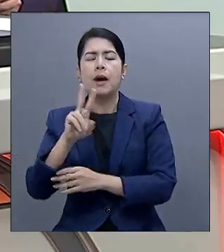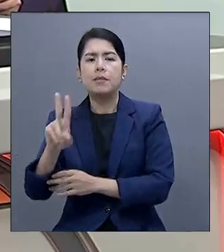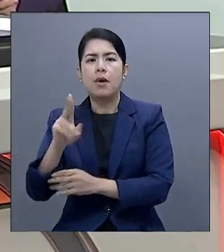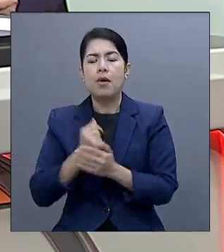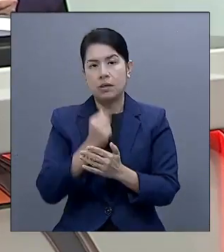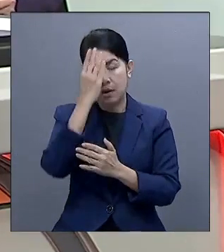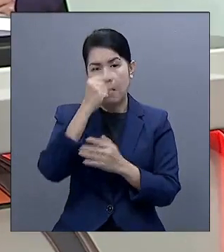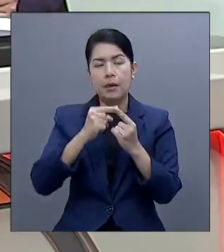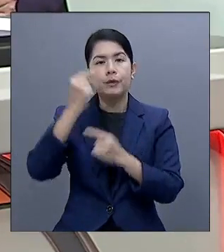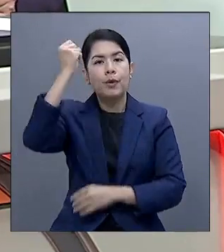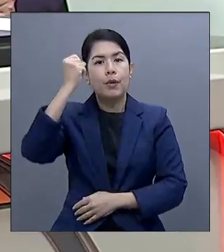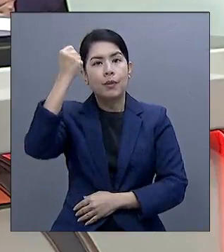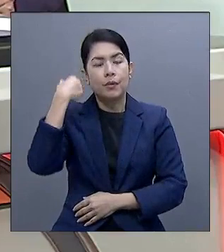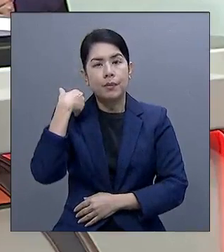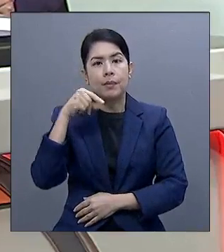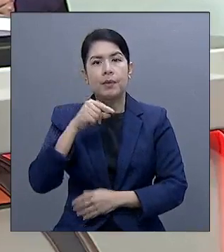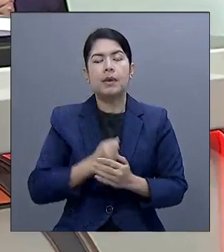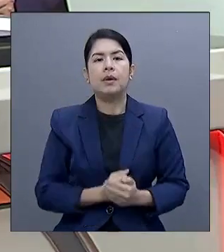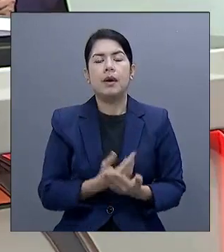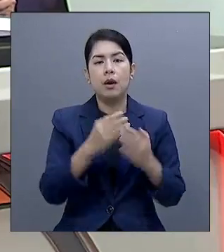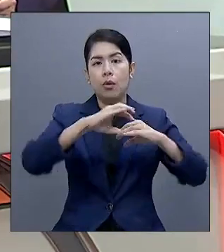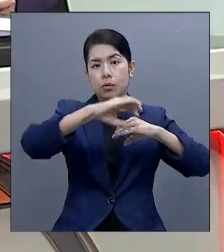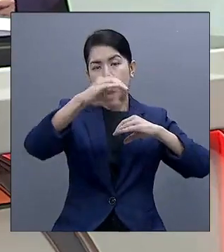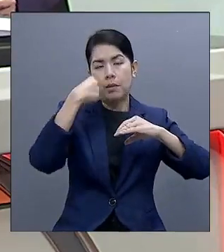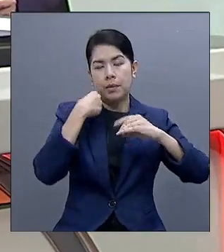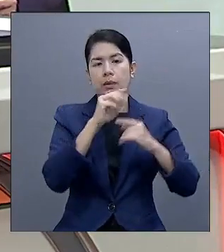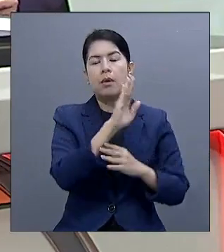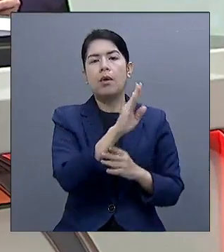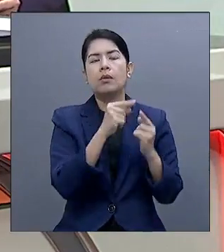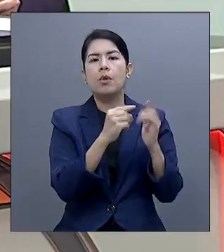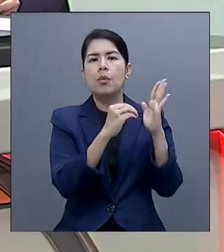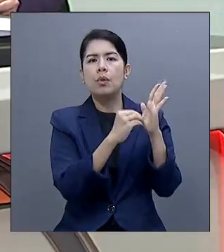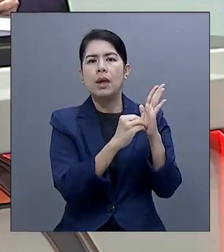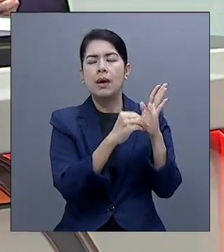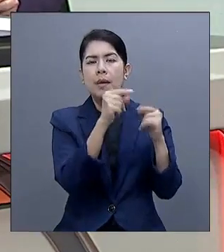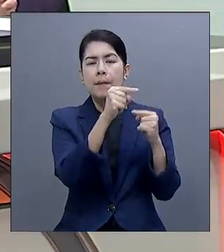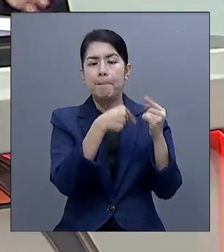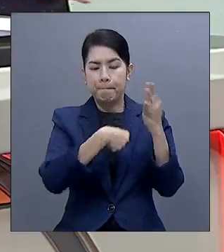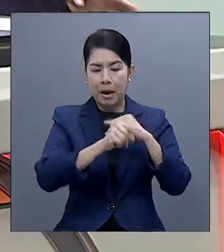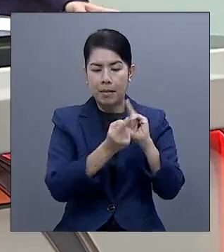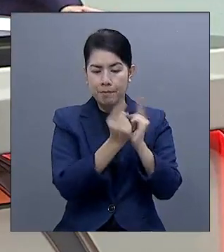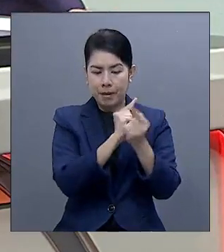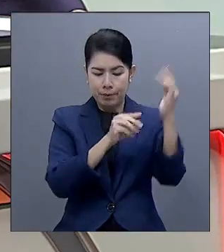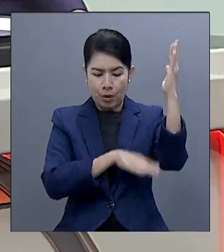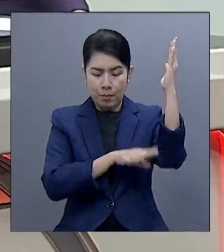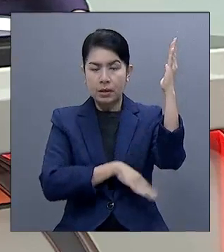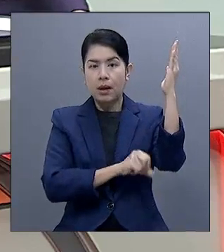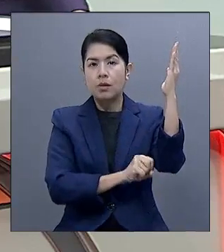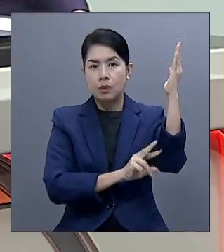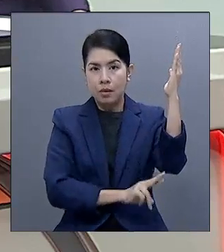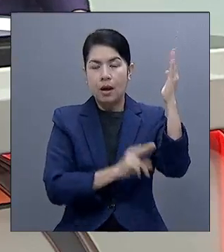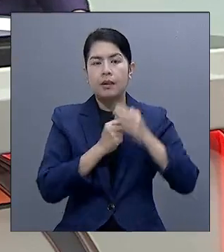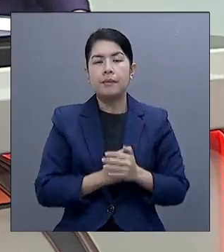ำทางสายกรุงเทพสุราษฎร์ธานีค่ะถูกเศษปูนจากการก่อสร้างทางยกระดับทางต่างระดับพระ